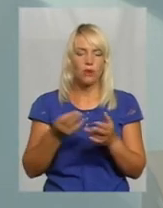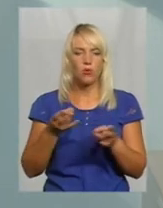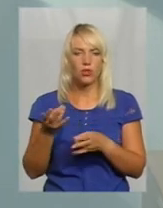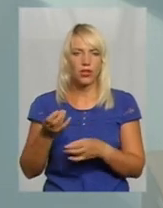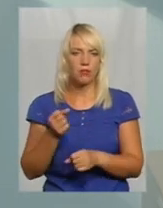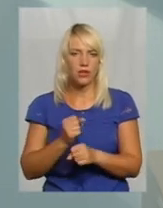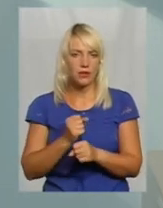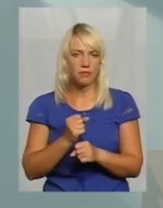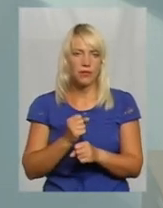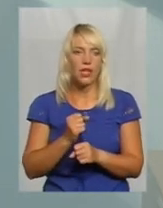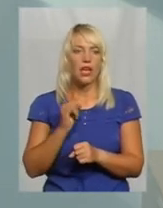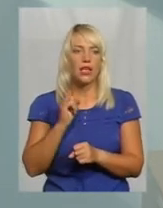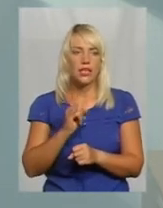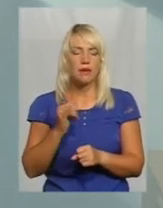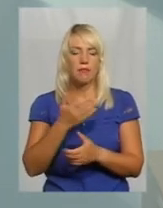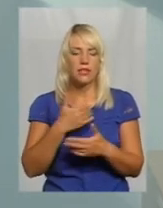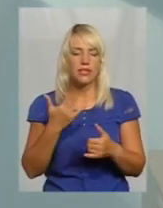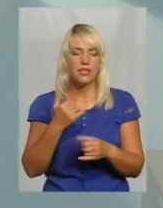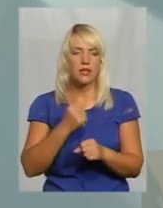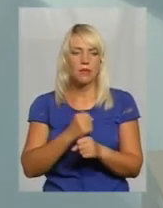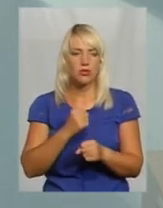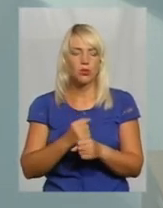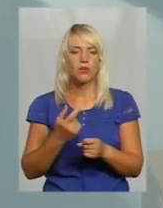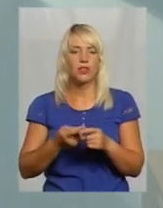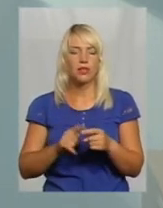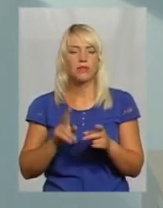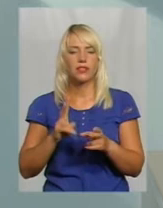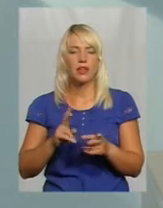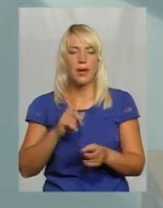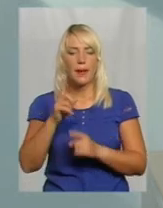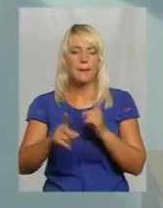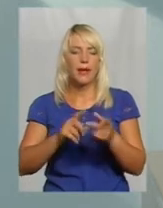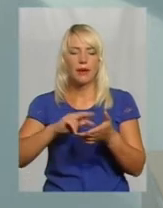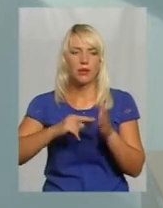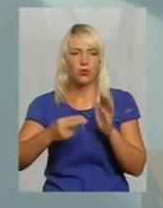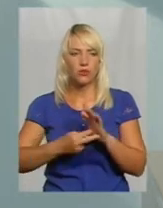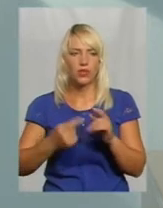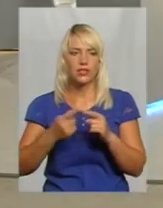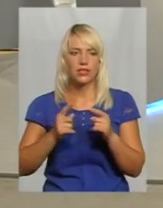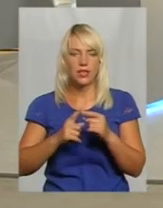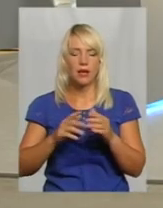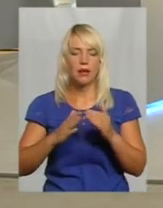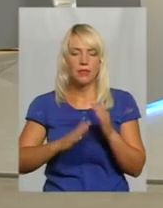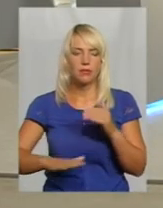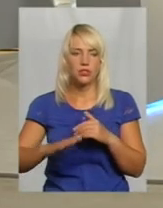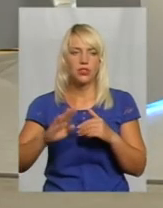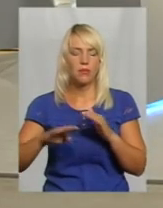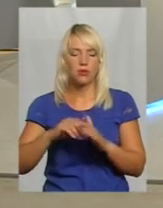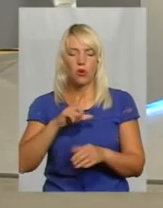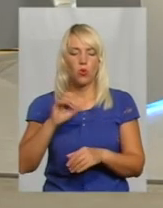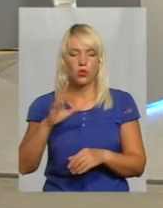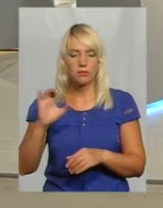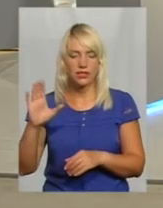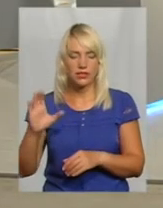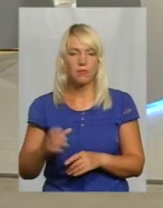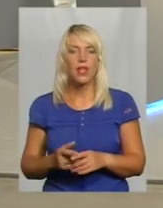справляти. Тобто ми зараз працюємо над тим, як перепланувати це приміщення під хоспіс. Гроші є? Для